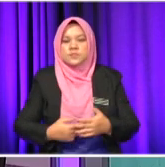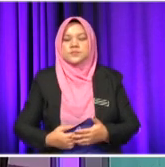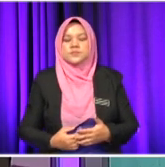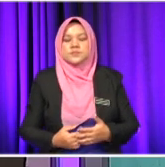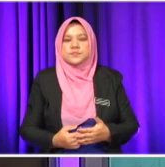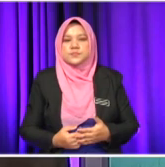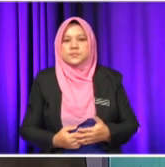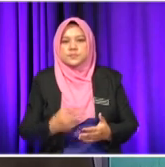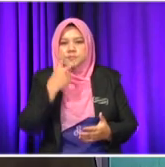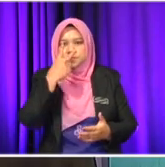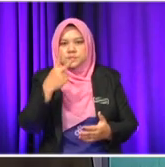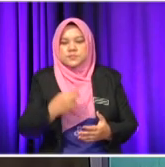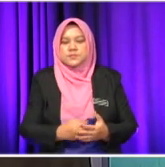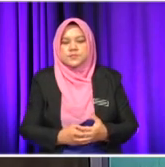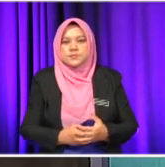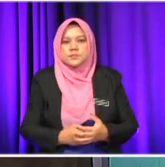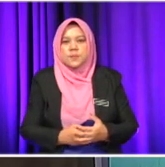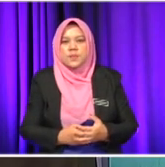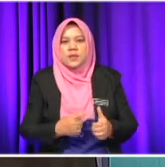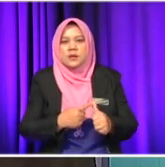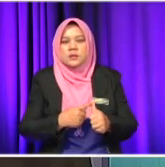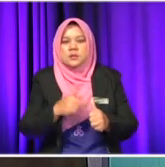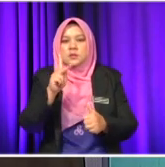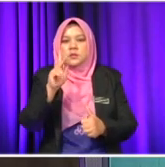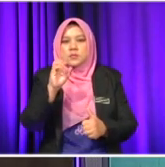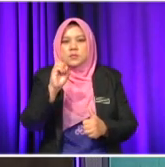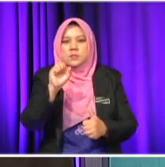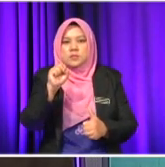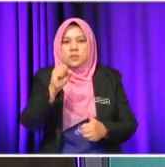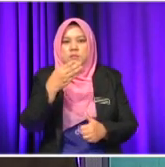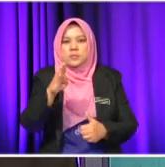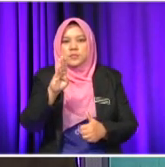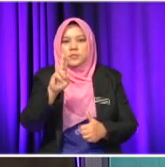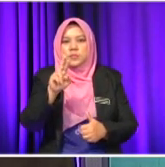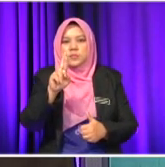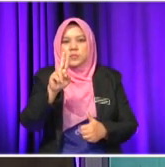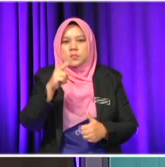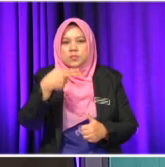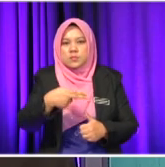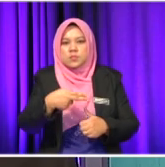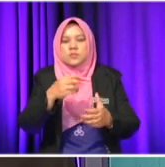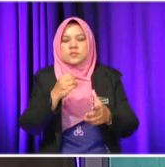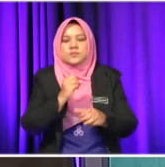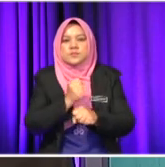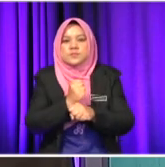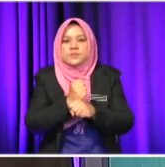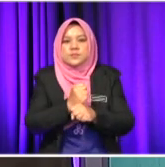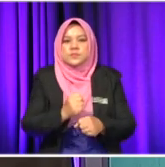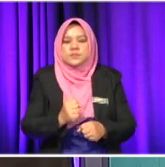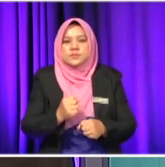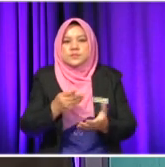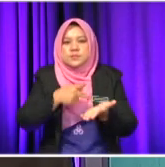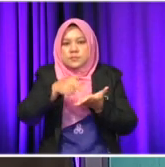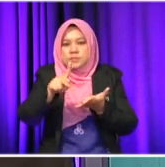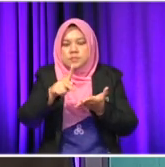kita tengok yang ini kamu udah pernah belajar kos Bu Roni